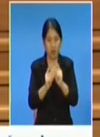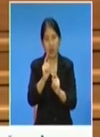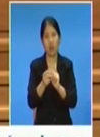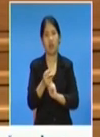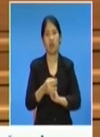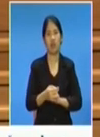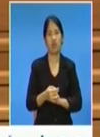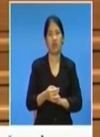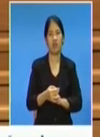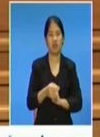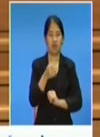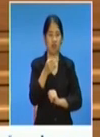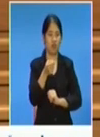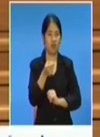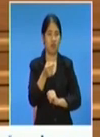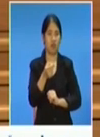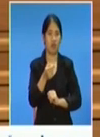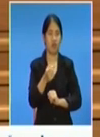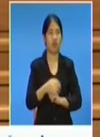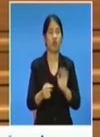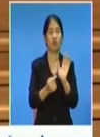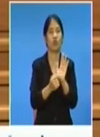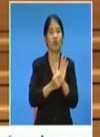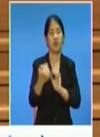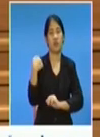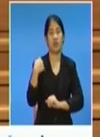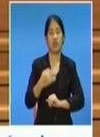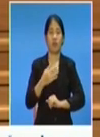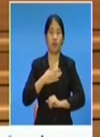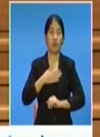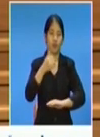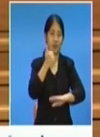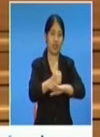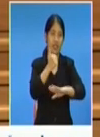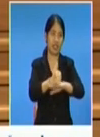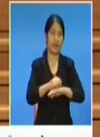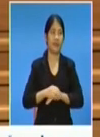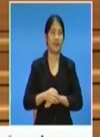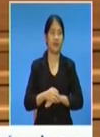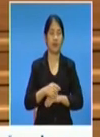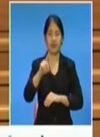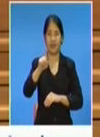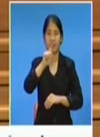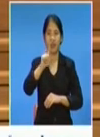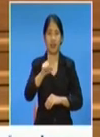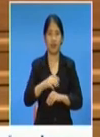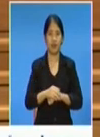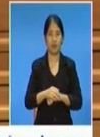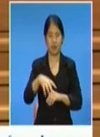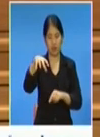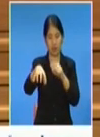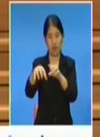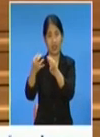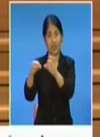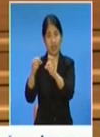เขาทำกันมาเสร็จแล้วผมให้ดูตัวอย่างครับผมเป็นประธานเองครับสอบองค์กรอิสระองค์กรหนึ่งในการจัด